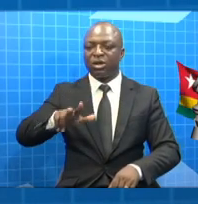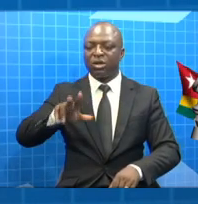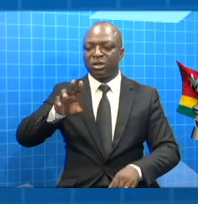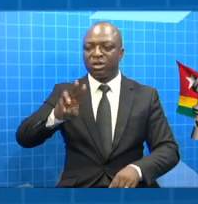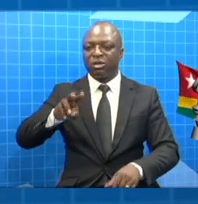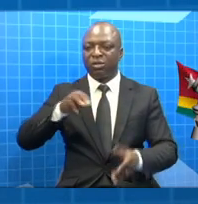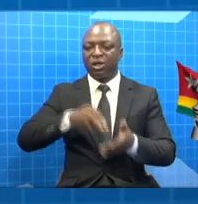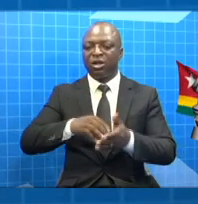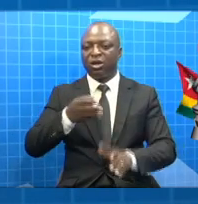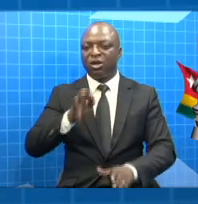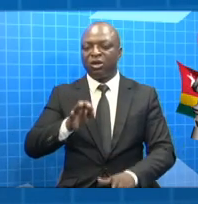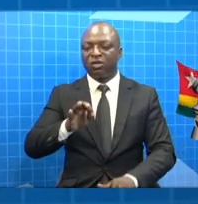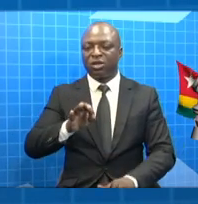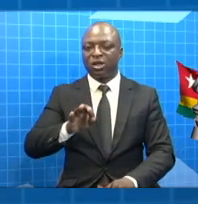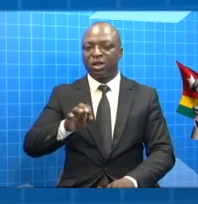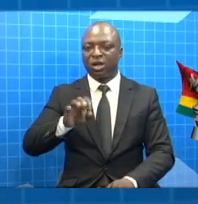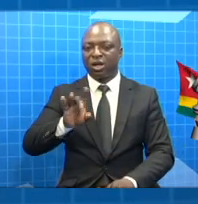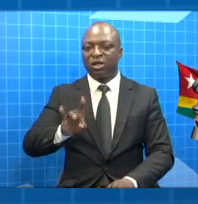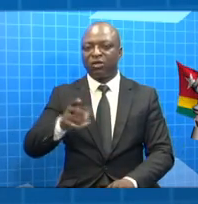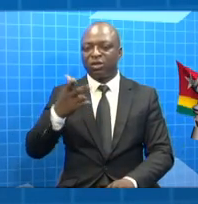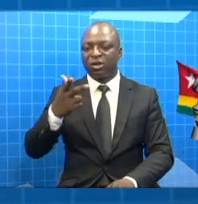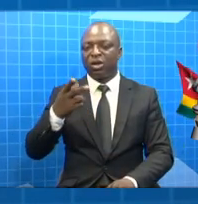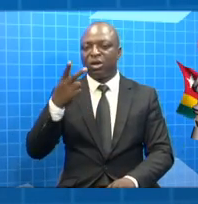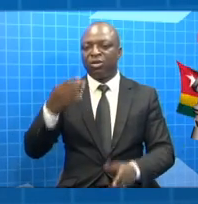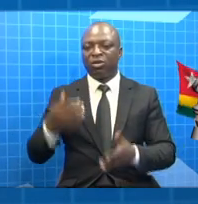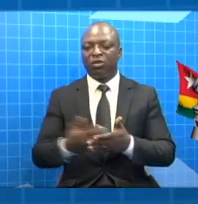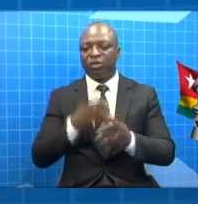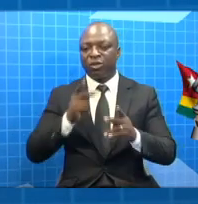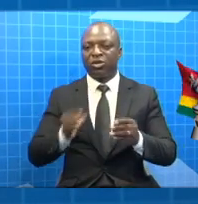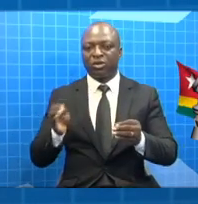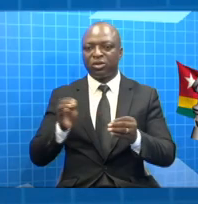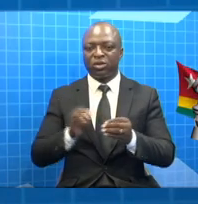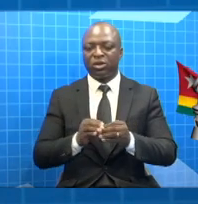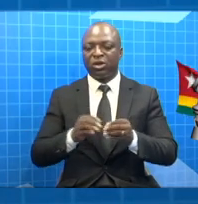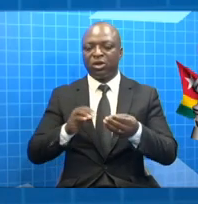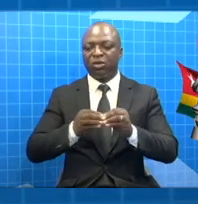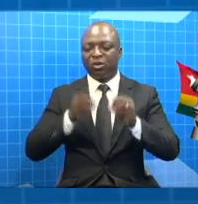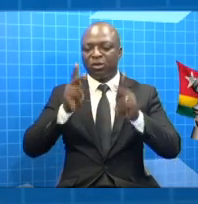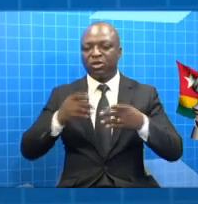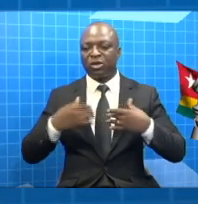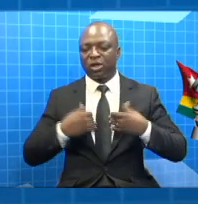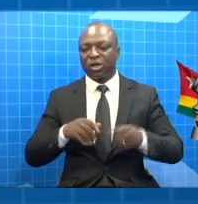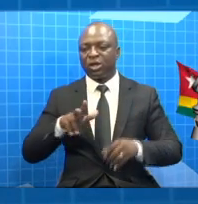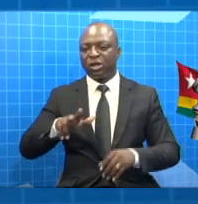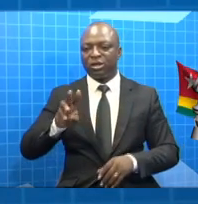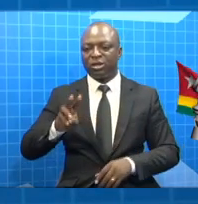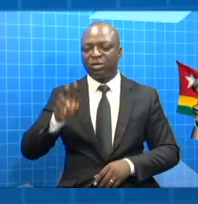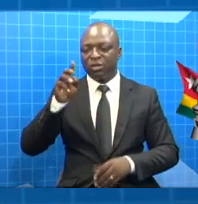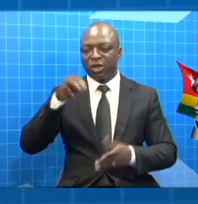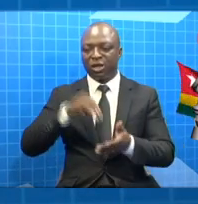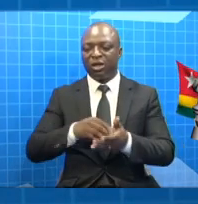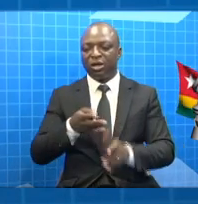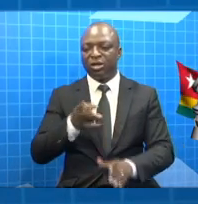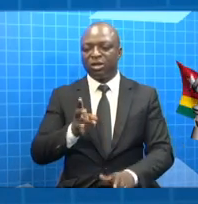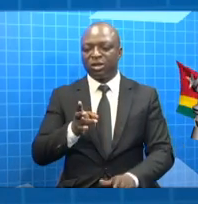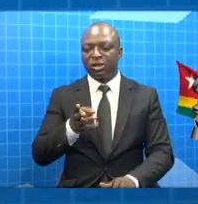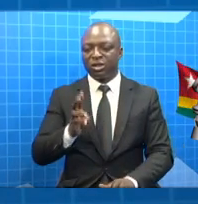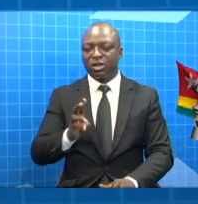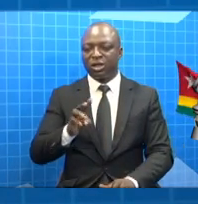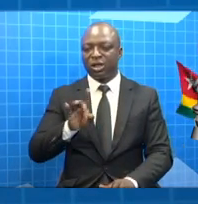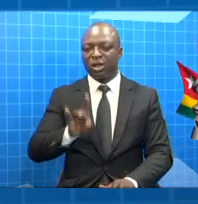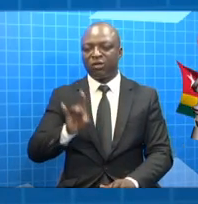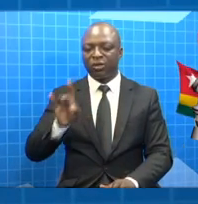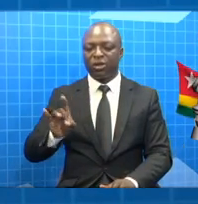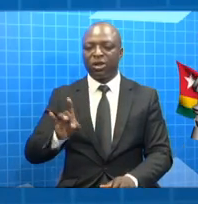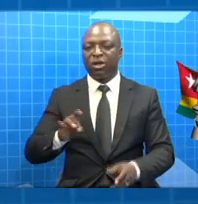36 983 de nouveaux cas. Le nombre de personnes guéries est de 36 688. Le nombre de